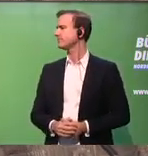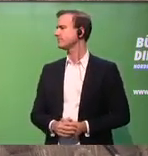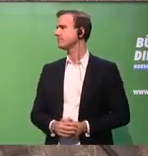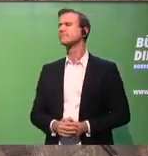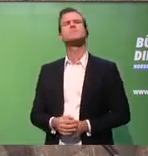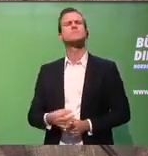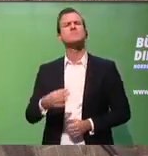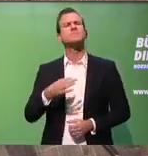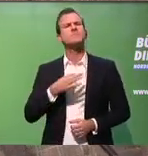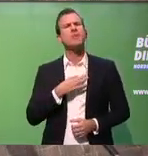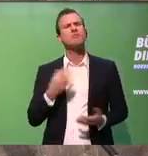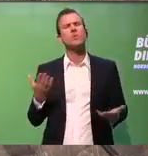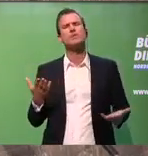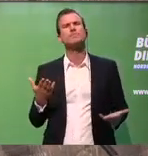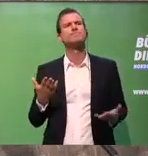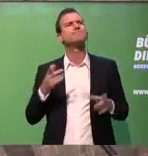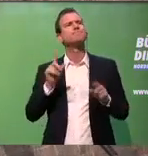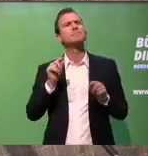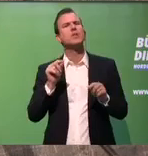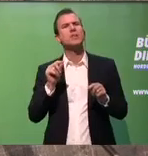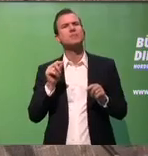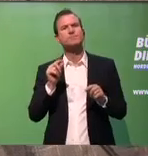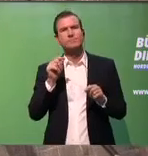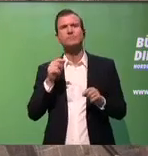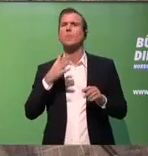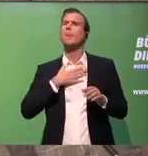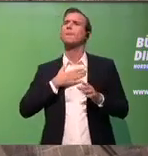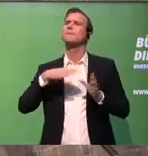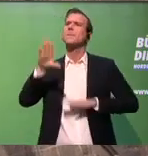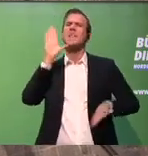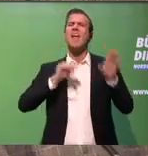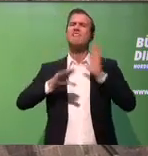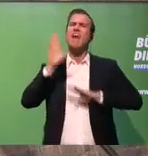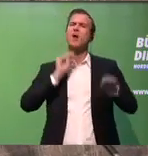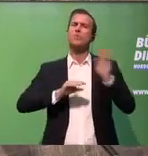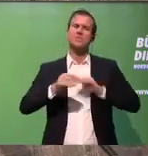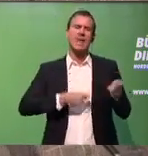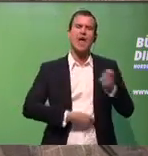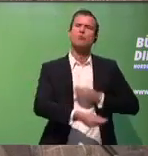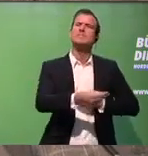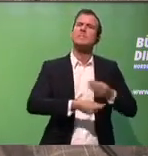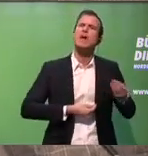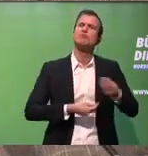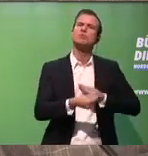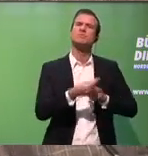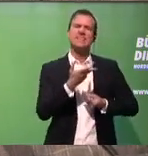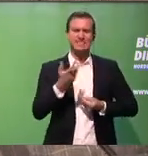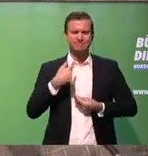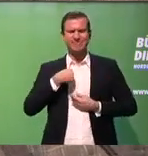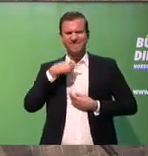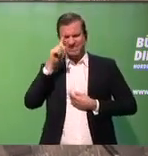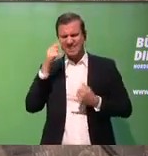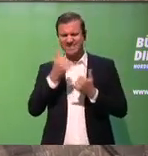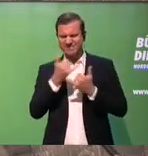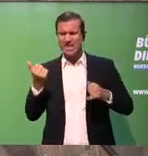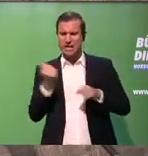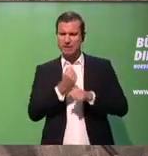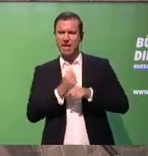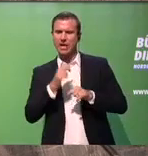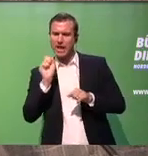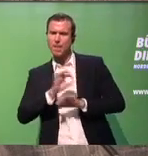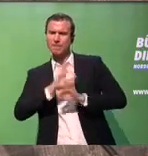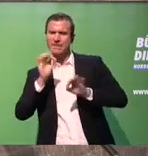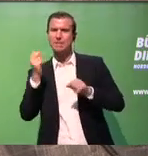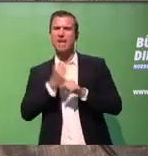Für mich heißt das auch, wir müssen den Erfahrungsaustausch zwischen denen, die wissen, wie was geht, mit denen,